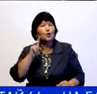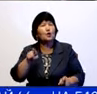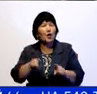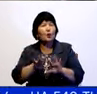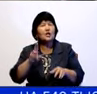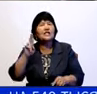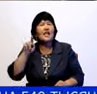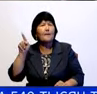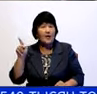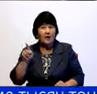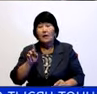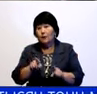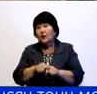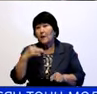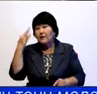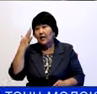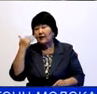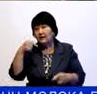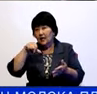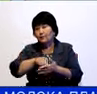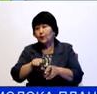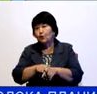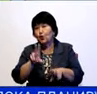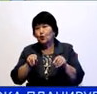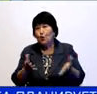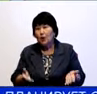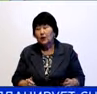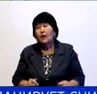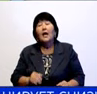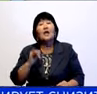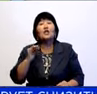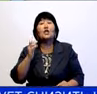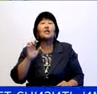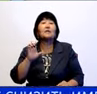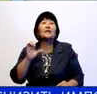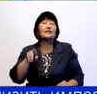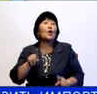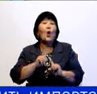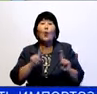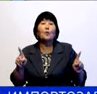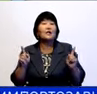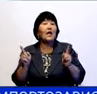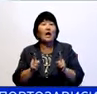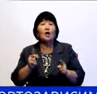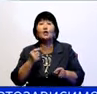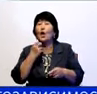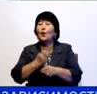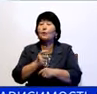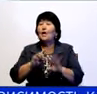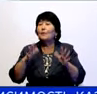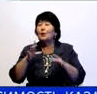случилось с кем-то. Вот такой психологический аспект тоже учтен. История Киберсити – это увлекательно короткий комикс о